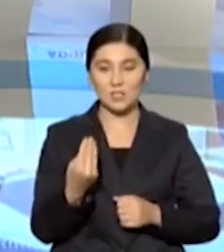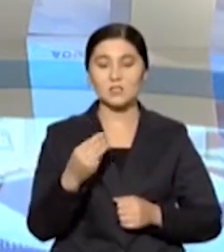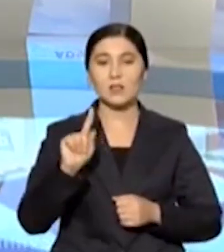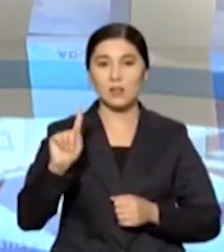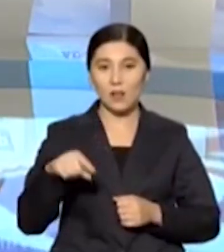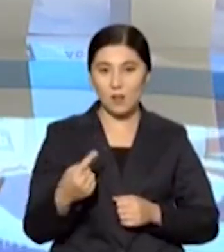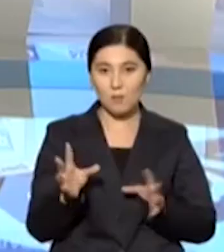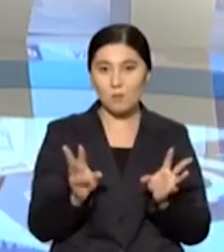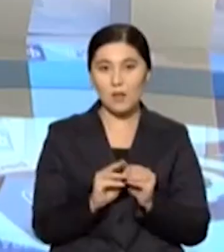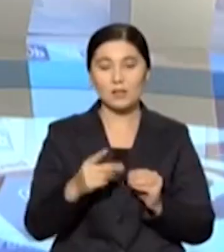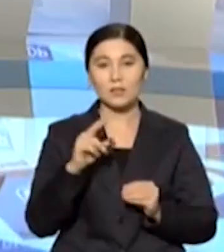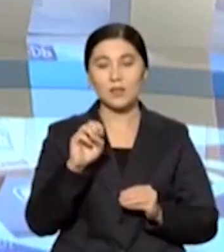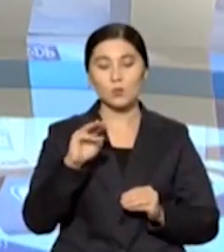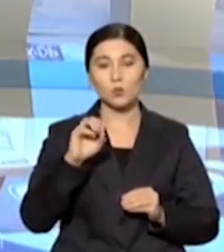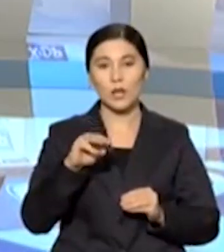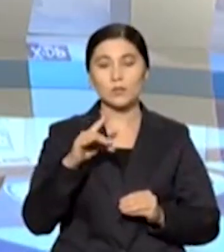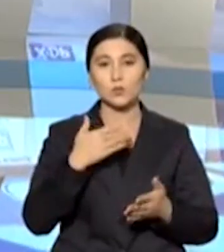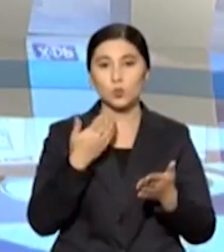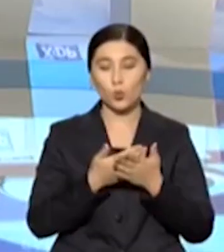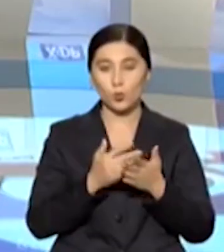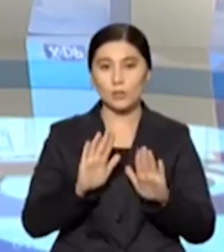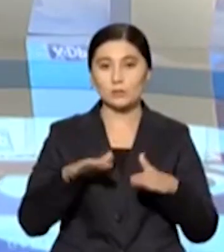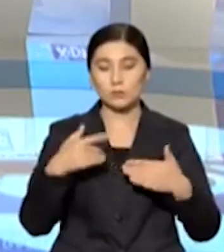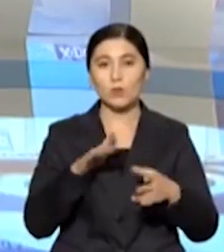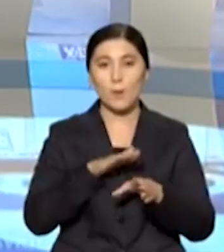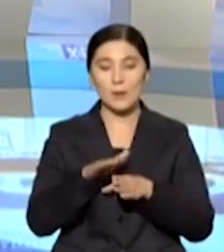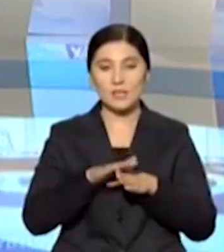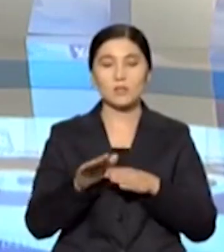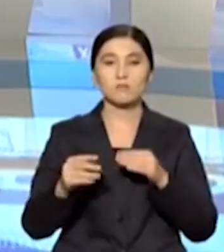talabi bilan yoki deputatlik so'rovi bilan chiqishlari va ularni